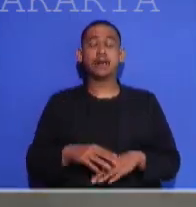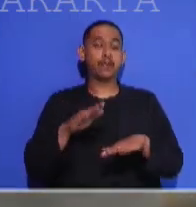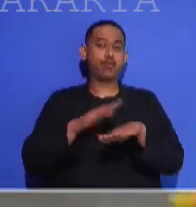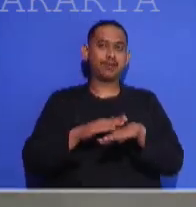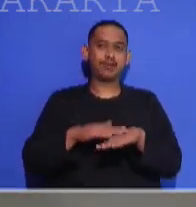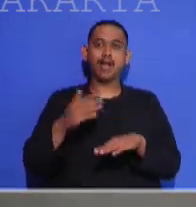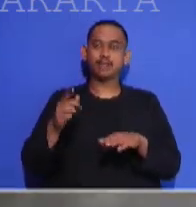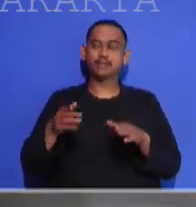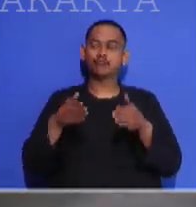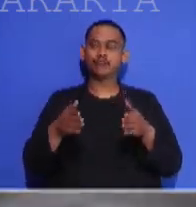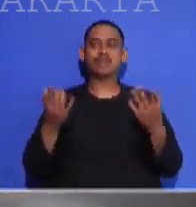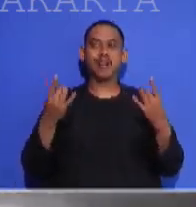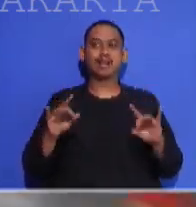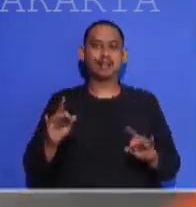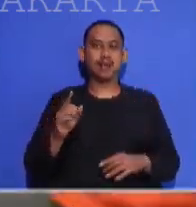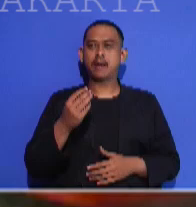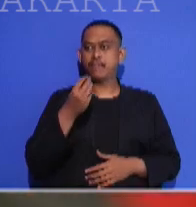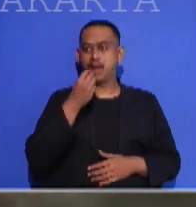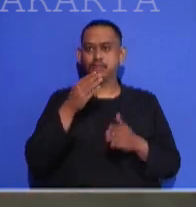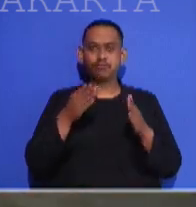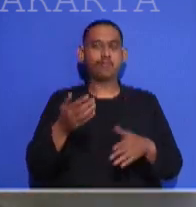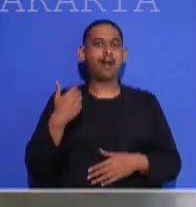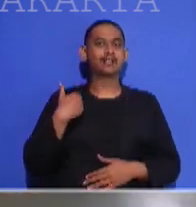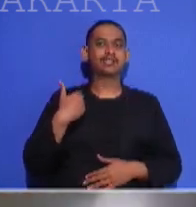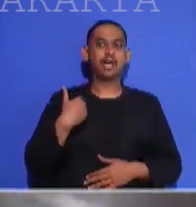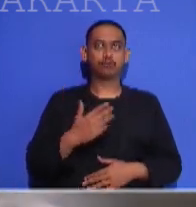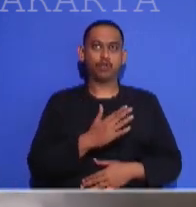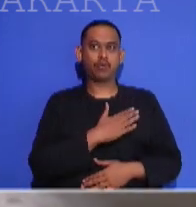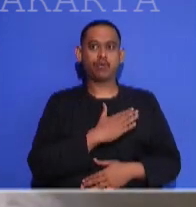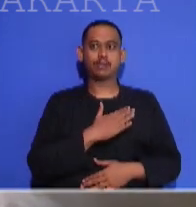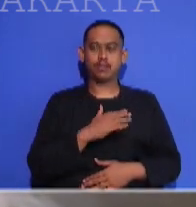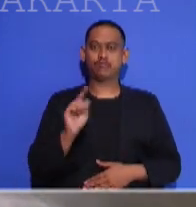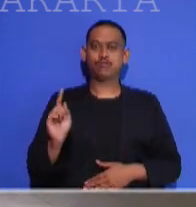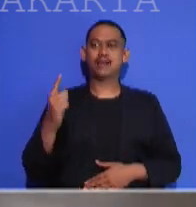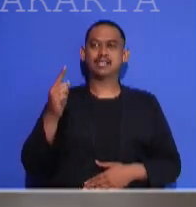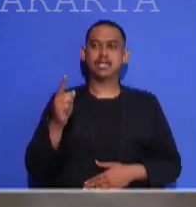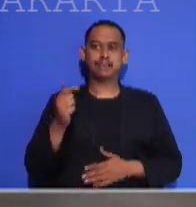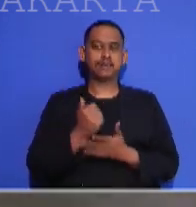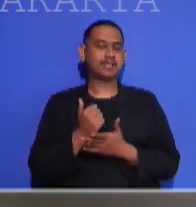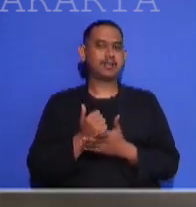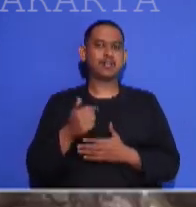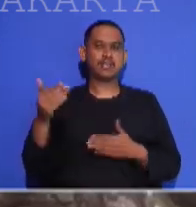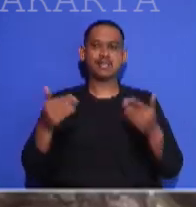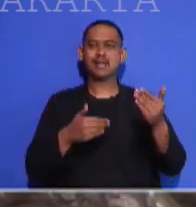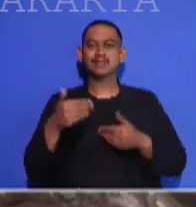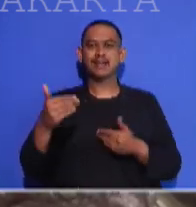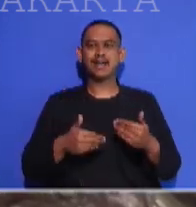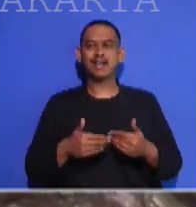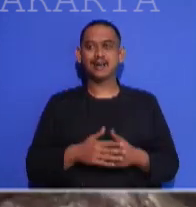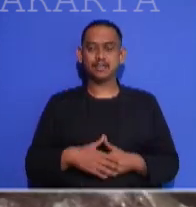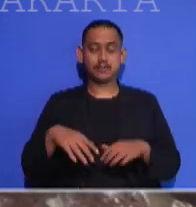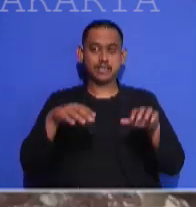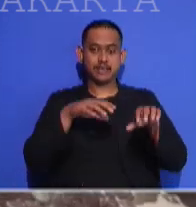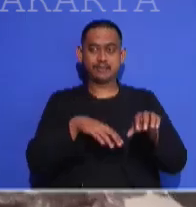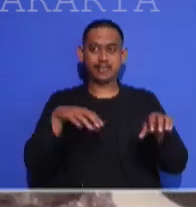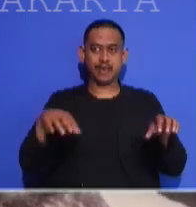tarian Gandrung dan kuliner pemkap Banyuwangi menekankan pentingnya ecootourism dan sport tourism di mana setiap tempat adalah